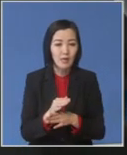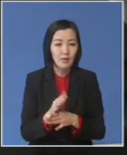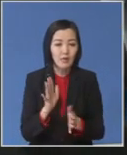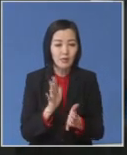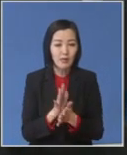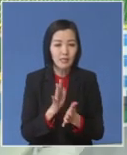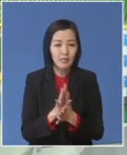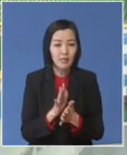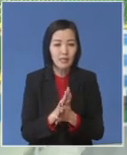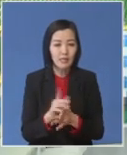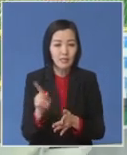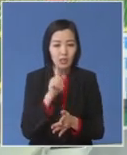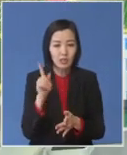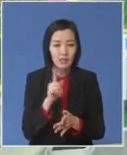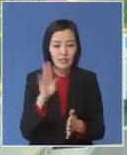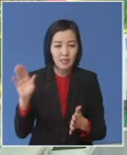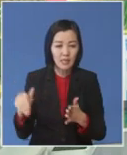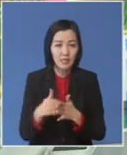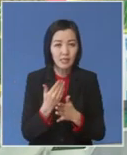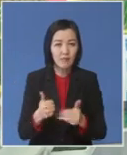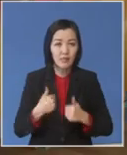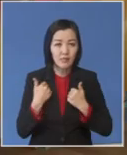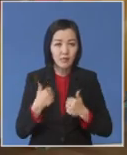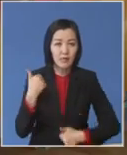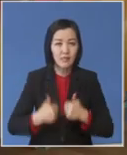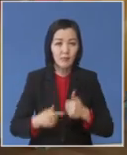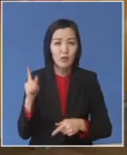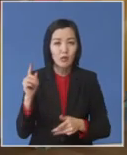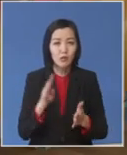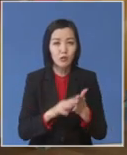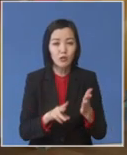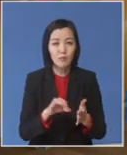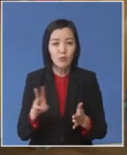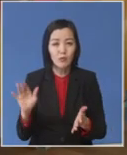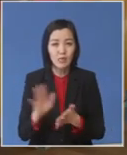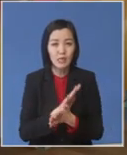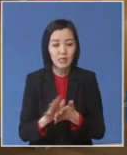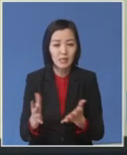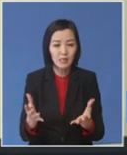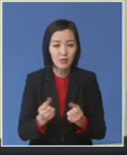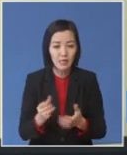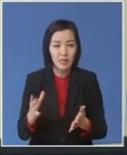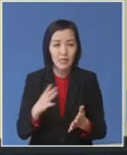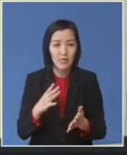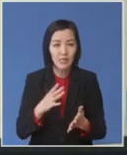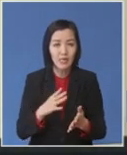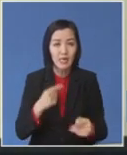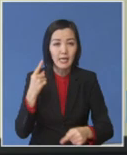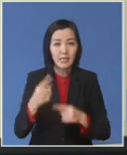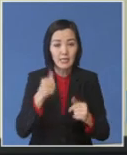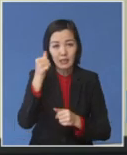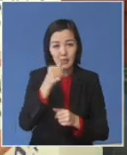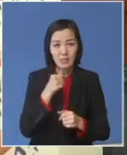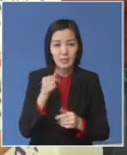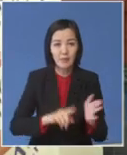жоба арқылы жас ғалымдар өнімді инновацияларды ынталандыру байқауына қатысып, 190 миллион теңгенің грантын иеленді. Енді келесі жылдан